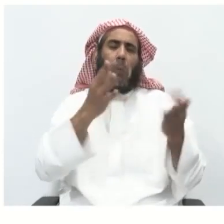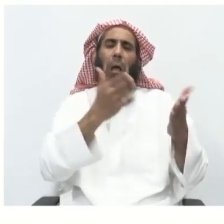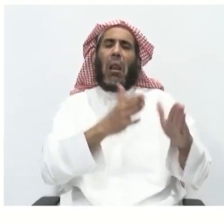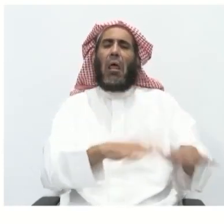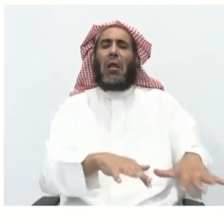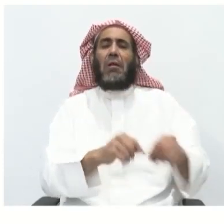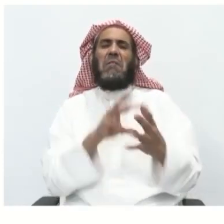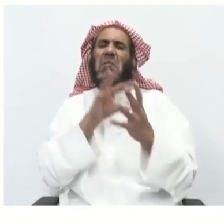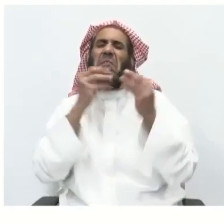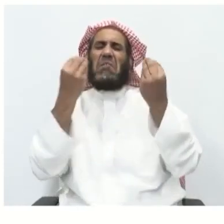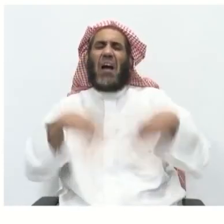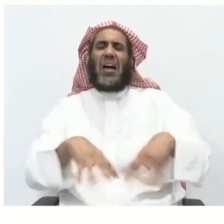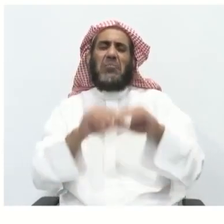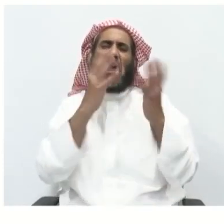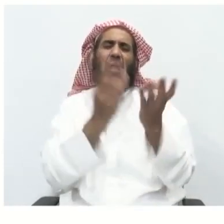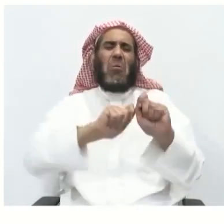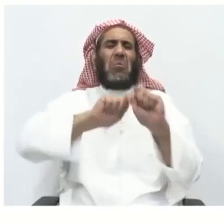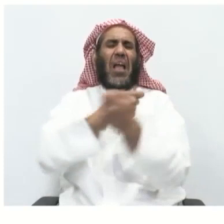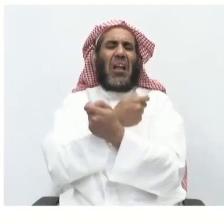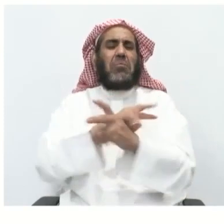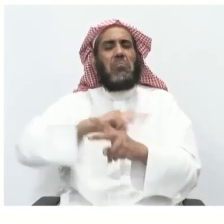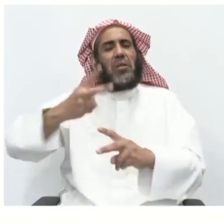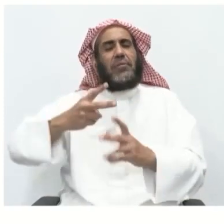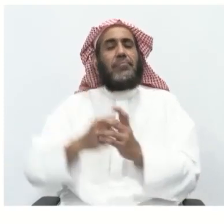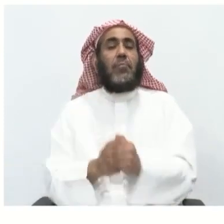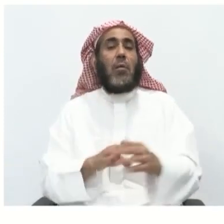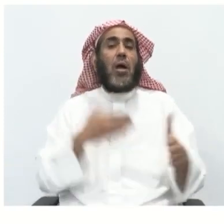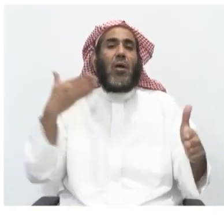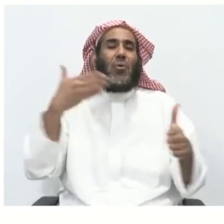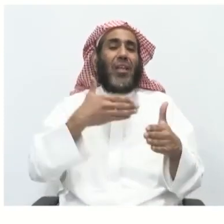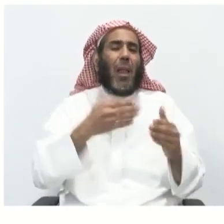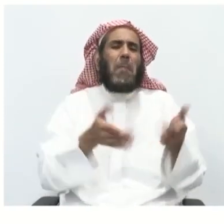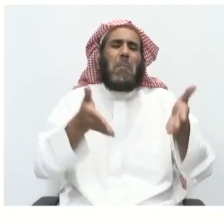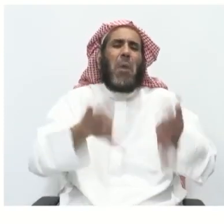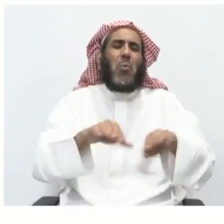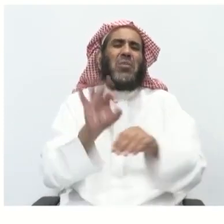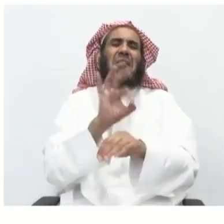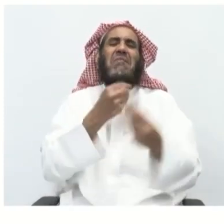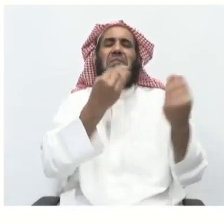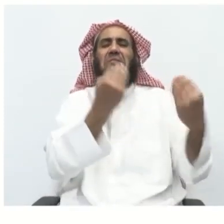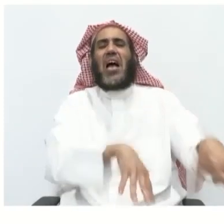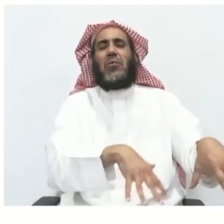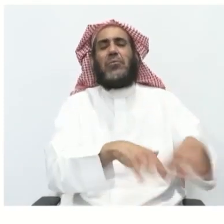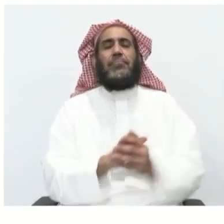فقد شكله وتغير واصبح مختلف مما يؤدي الى موت الفيروس